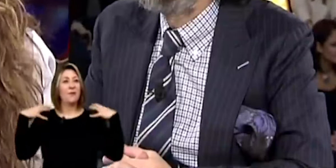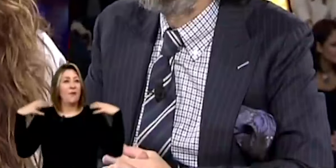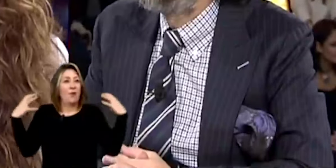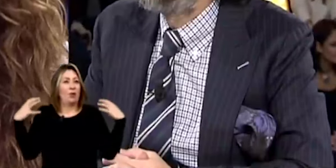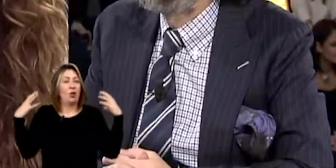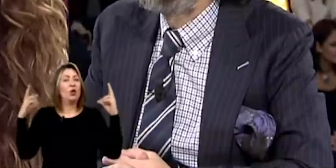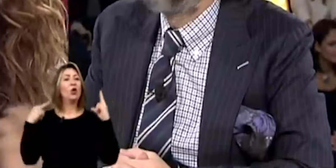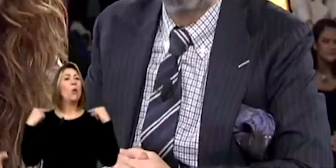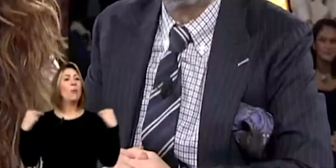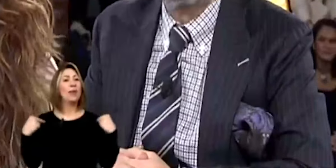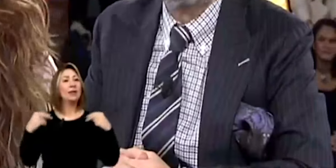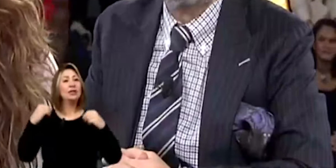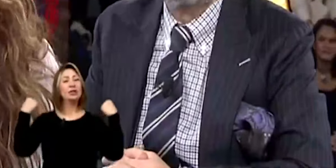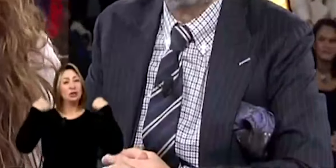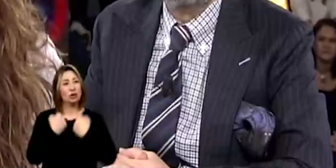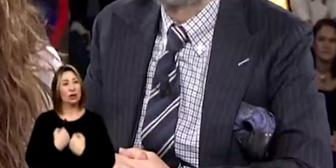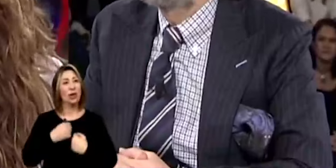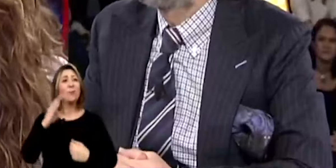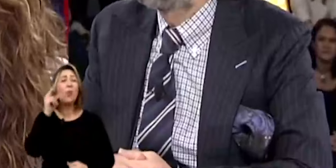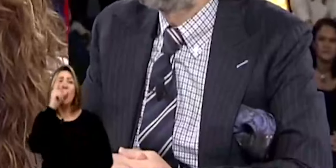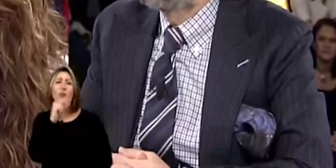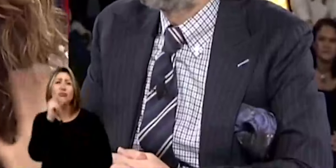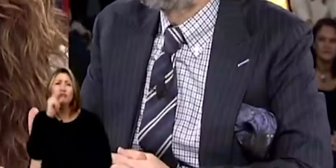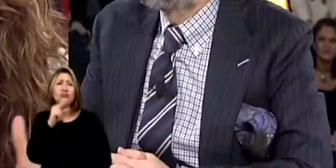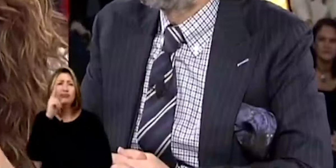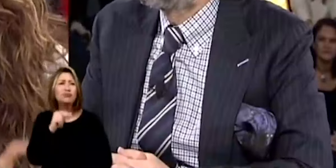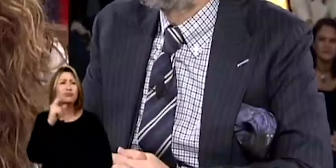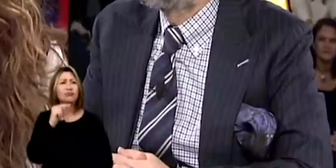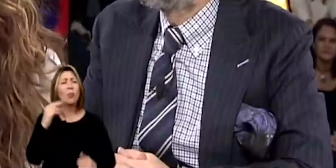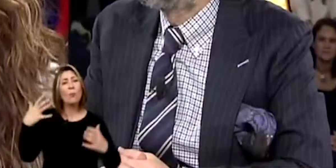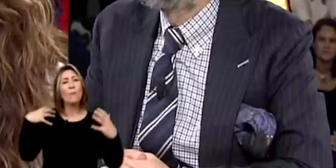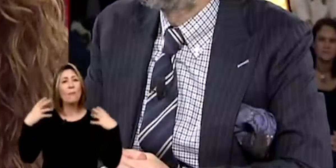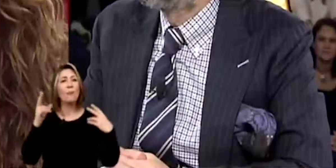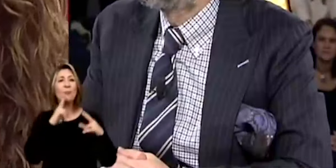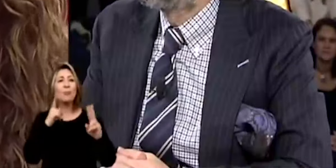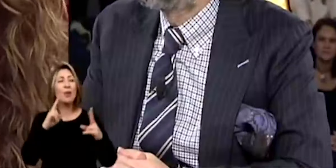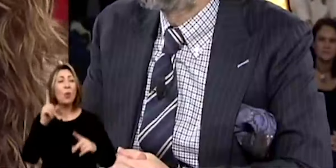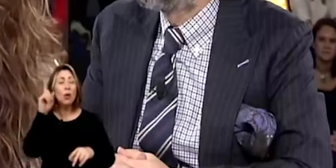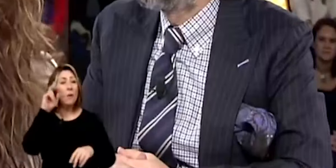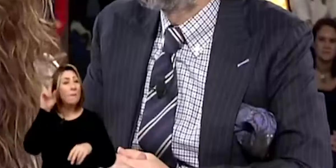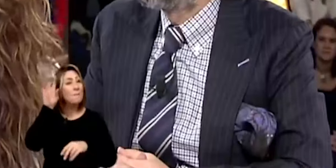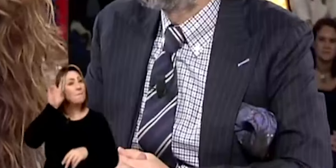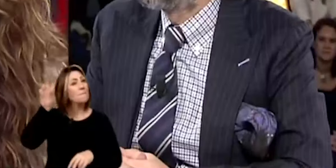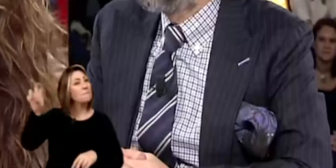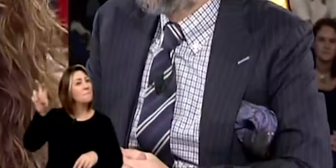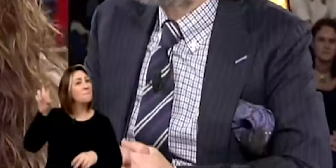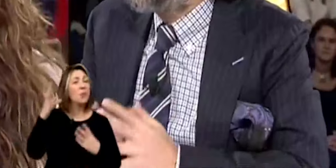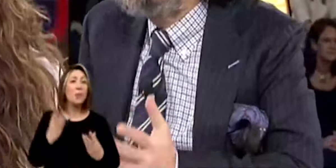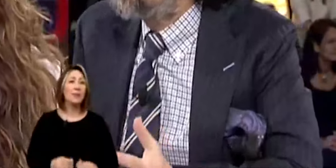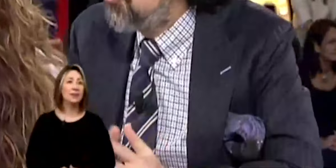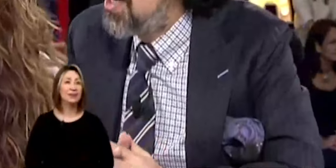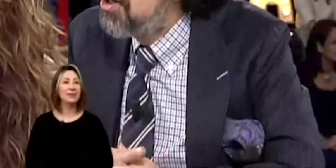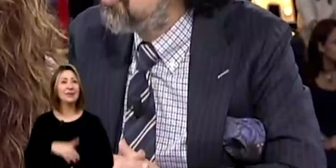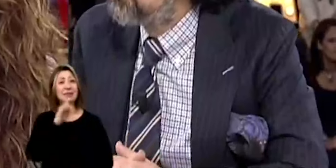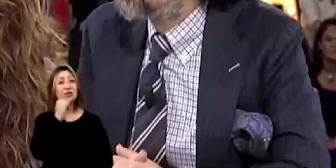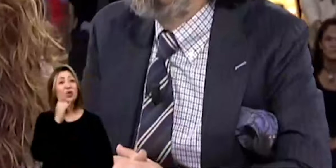vatkalı gömlekler, ceketler falan hep çok hoşuma giderdi. Payetler, pullar falan. Herhalde oradandır diye düşünüyorum. Sen